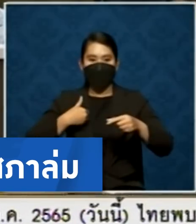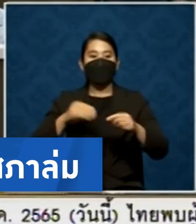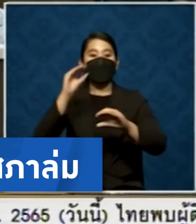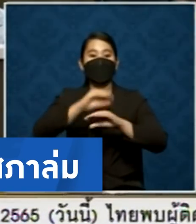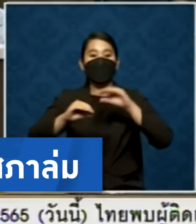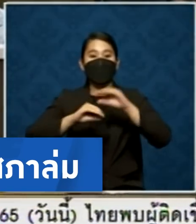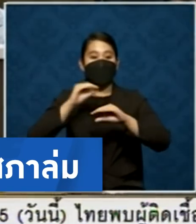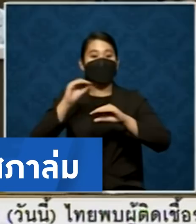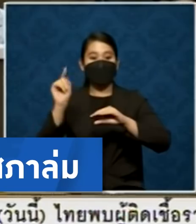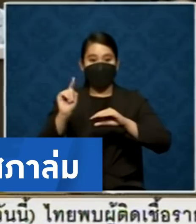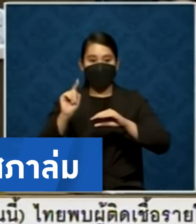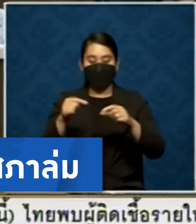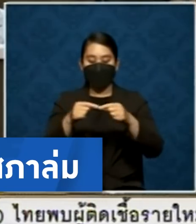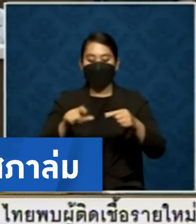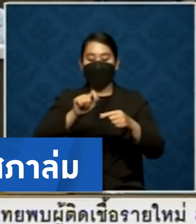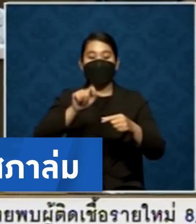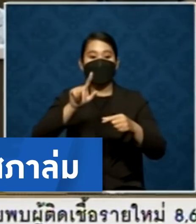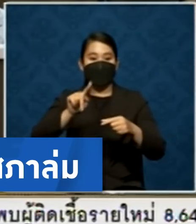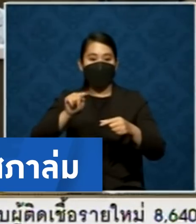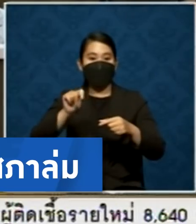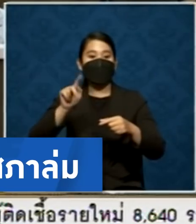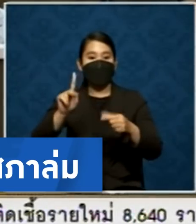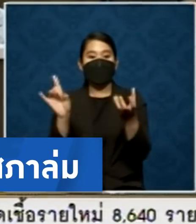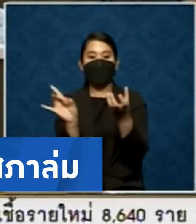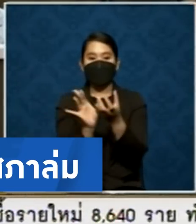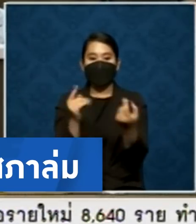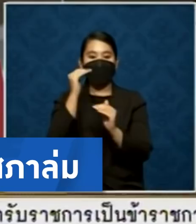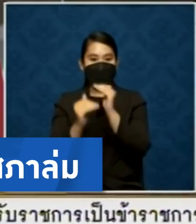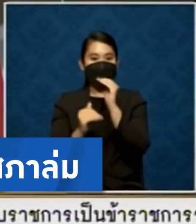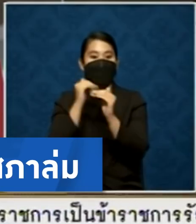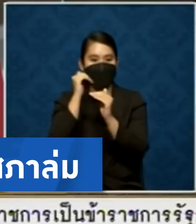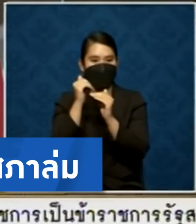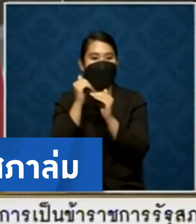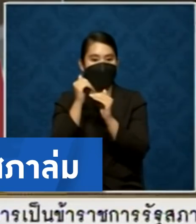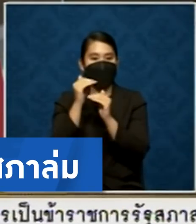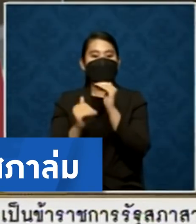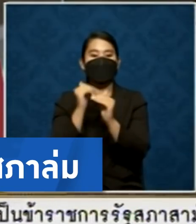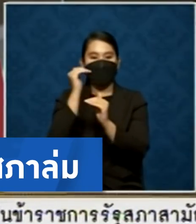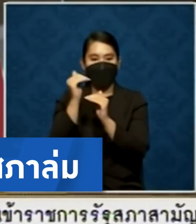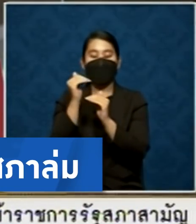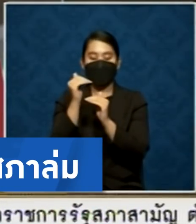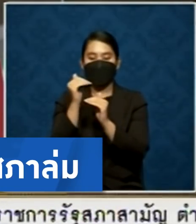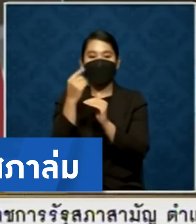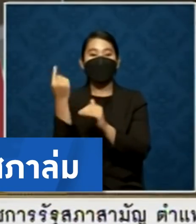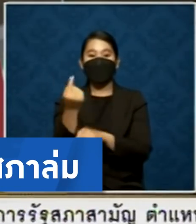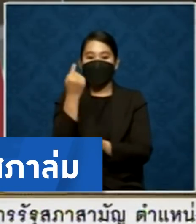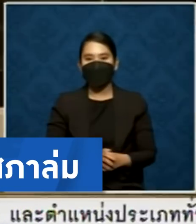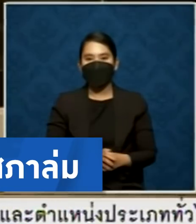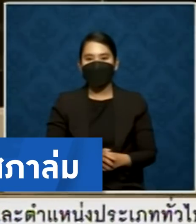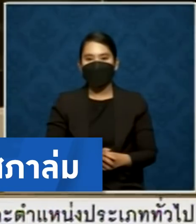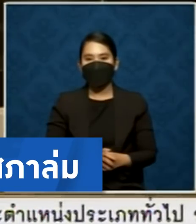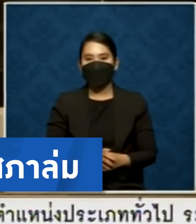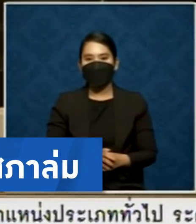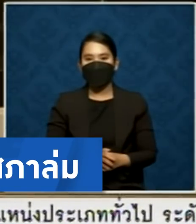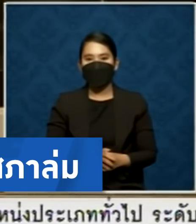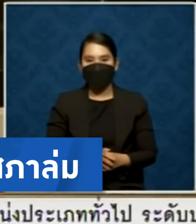ว่าธรรมะนัดแสดงพลังละรอบแรกหรือเปล่าคือการที่ขณะที่การประชุมกำลังทบกันมาจนถึง